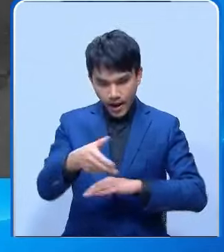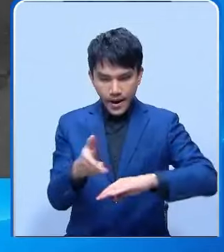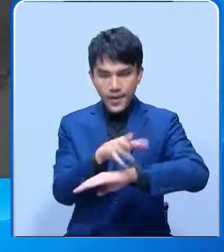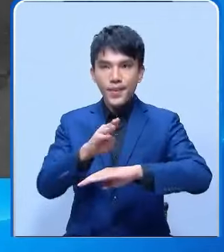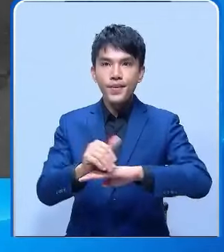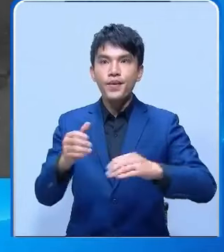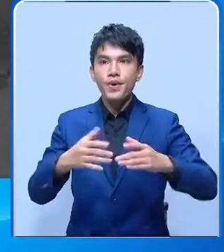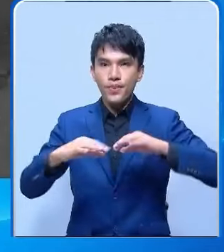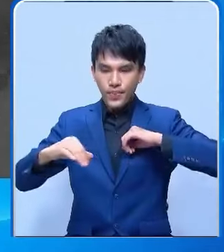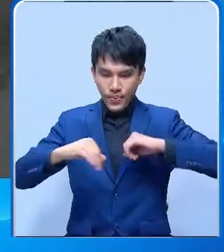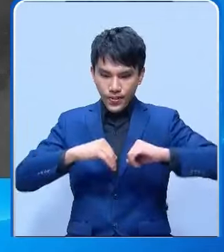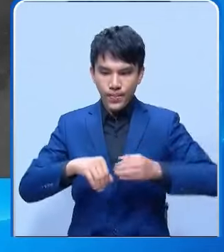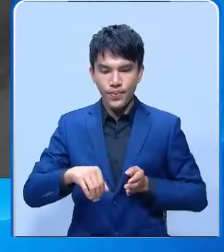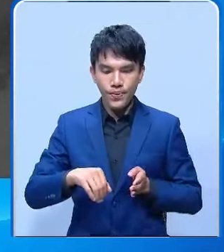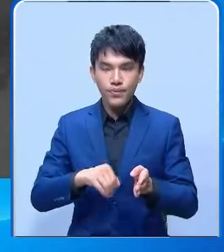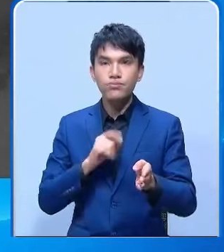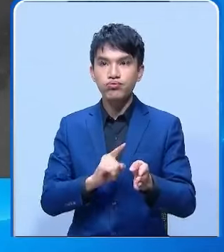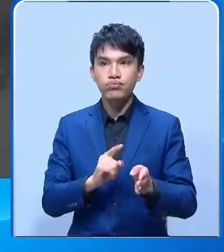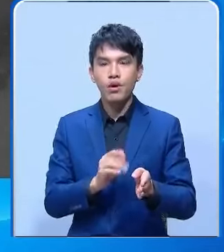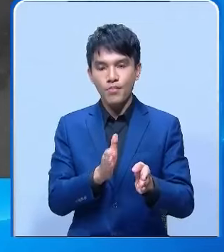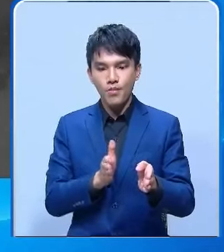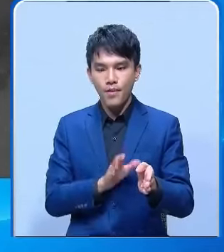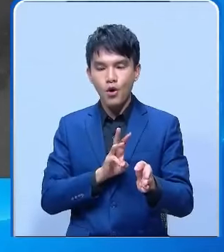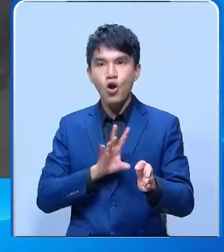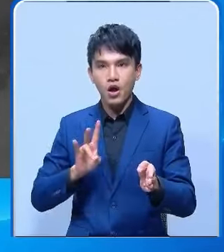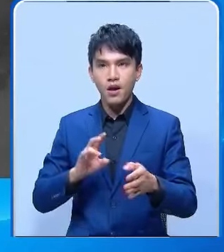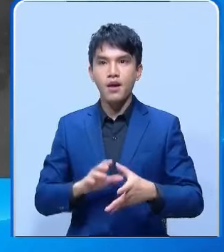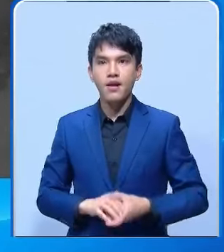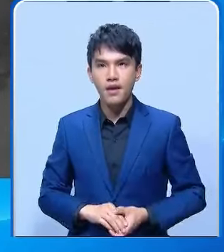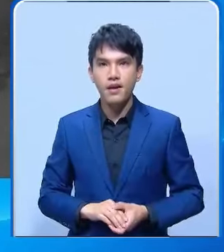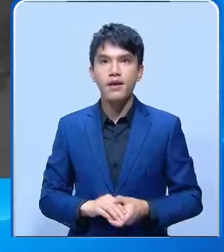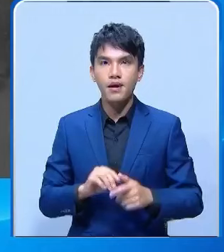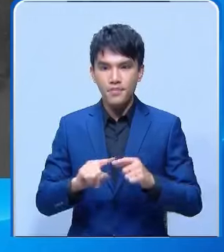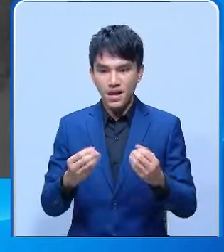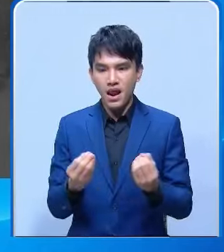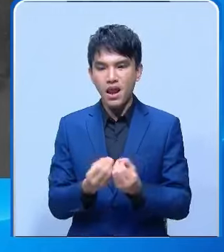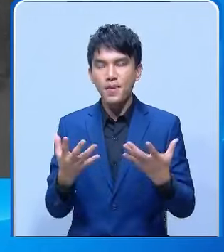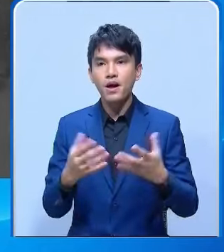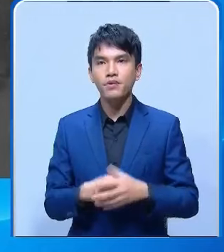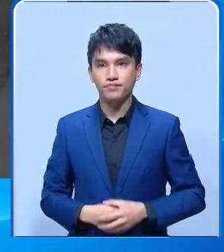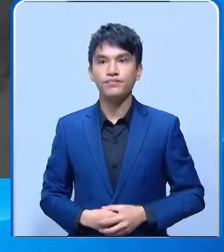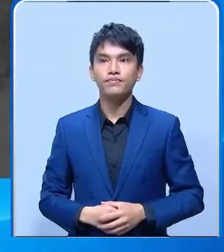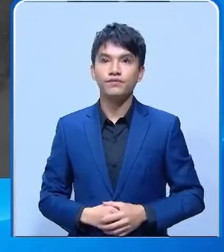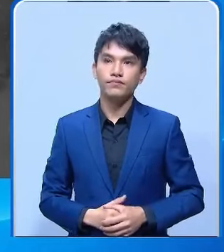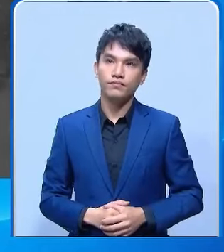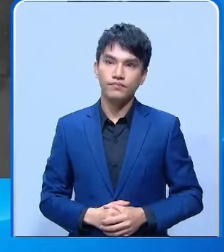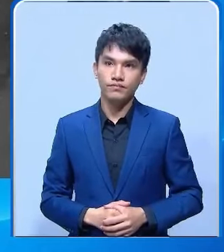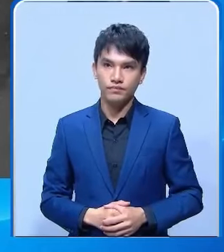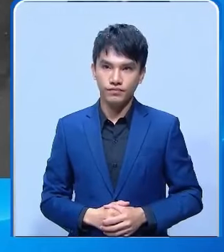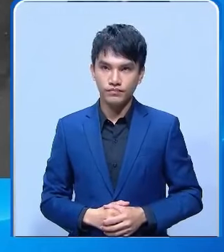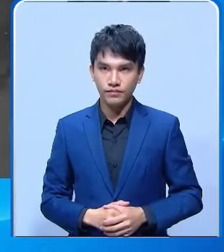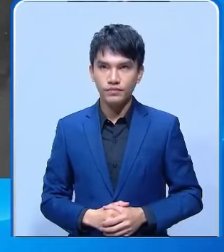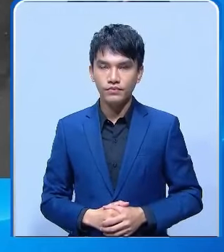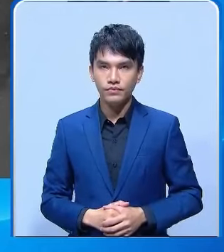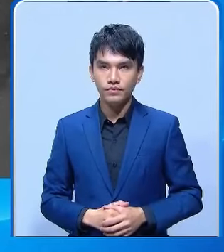ลุ่มวัยรุ่นเนี่ยขี่รถจักรยานยนต์กันมา 6-7 คันใช้อาวุธมีดแล้วก็ระเบิดปิงปองทำร้ายอีกฝ่ายมาถึงจุดนี้มีรถ